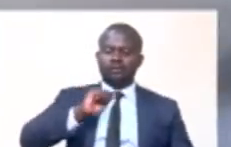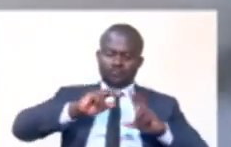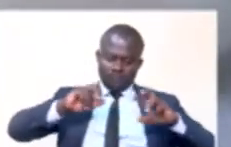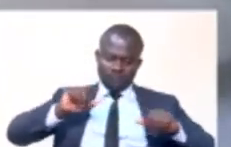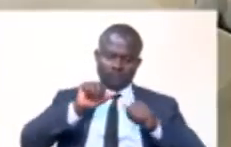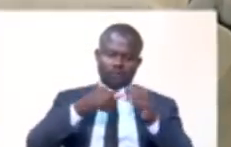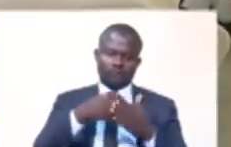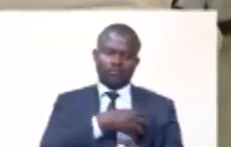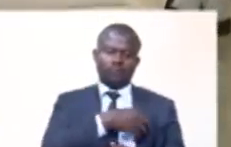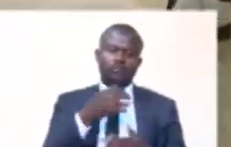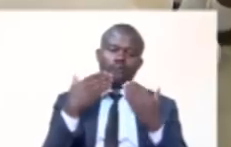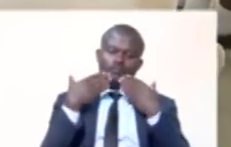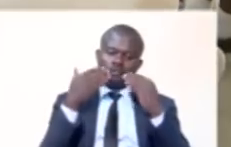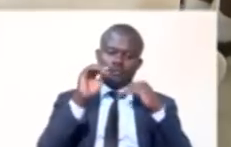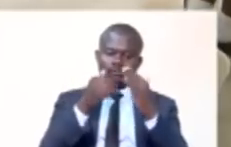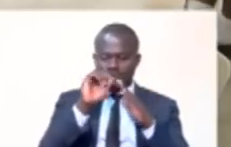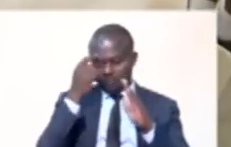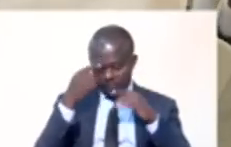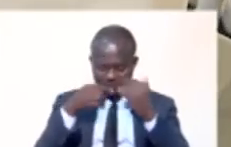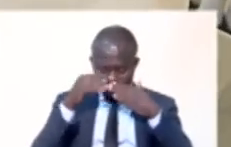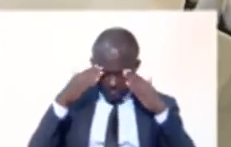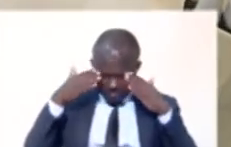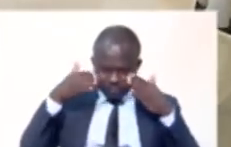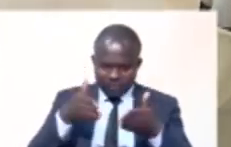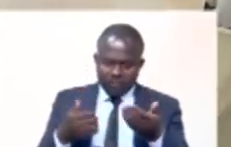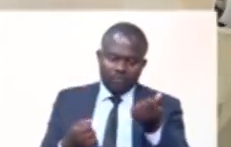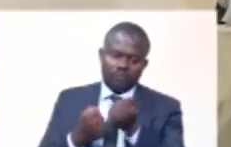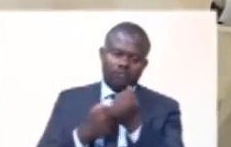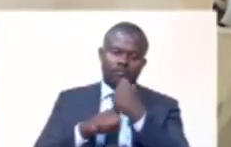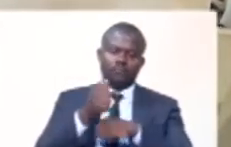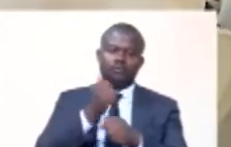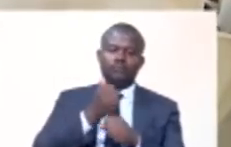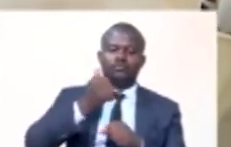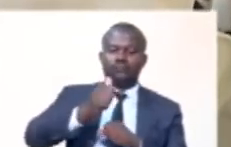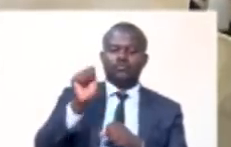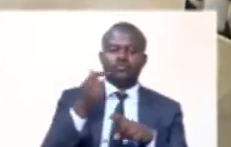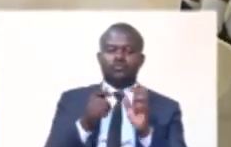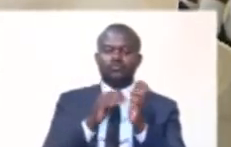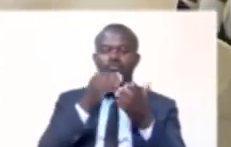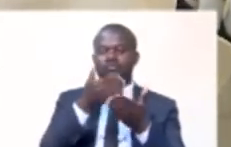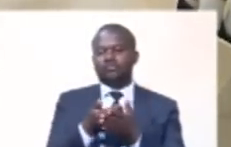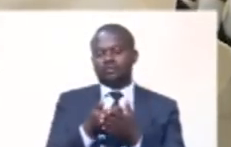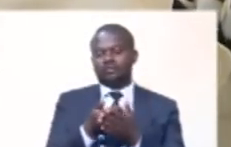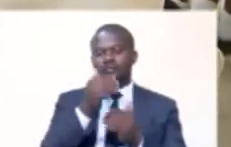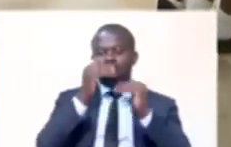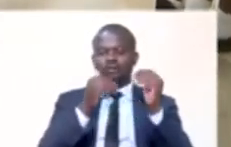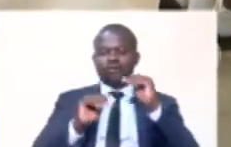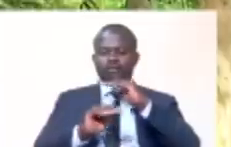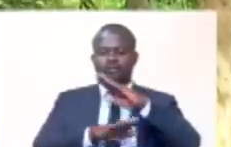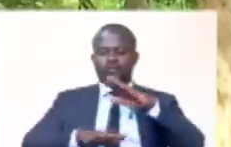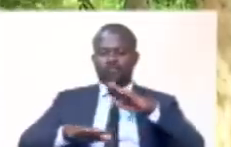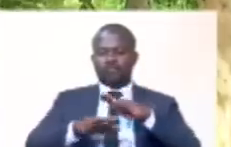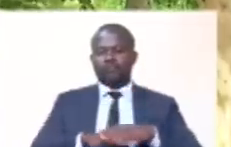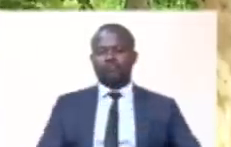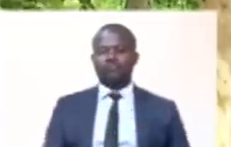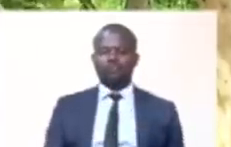ibirebana n'ubukungu bashima ko leta ikomeza gushyira imbaraga mu gutera inkunga ibikorwa by'abikorera, kandi bikazagira no kuba ku nzego zo hasi.